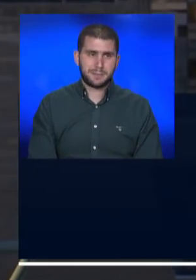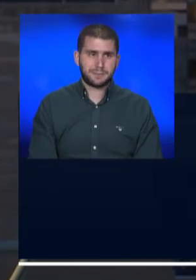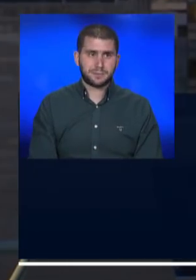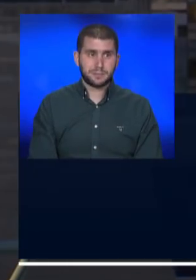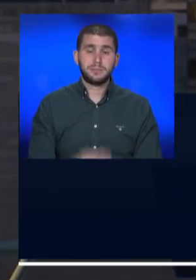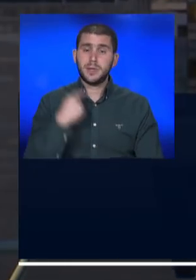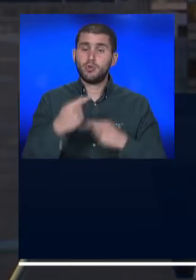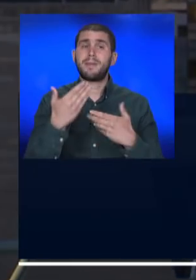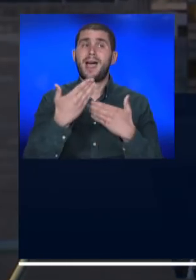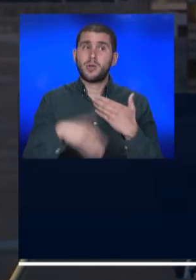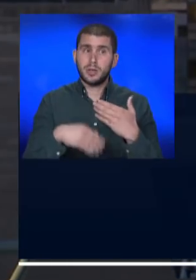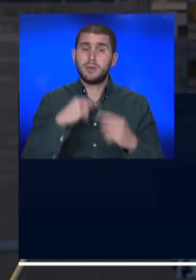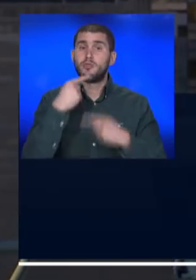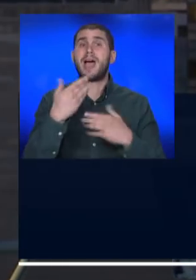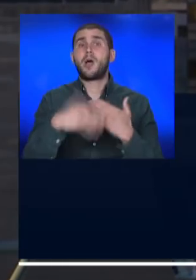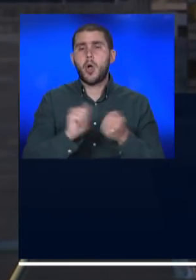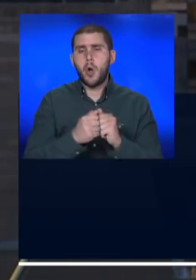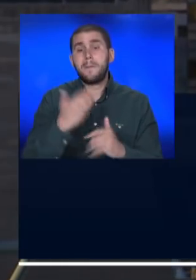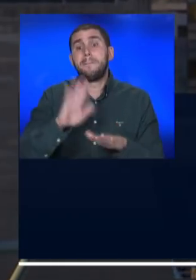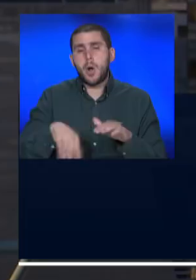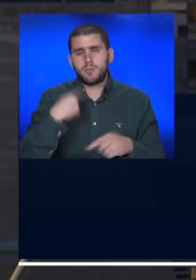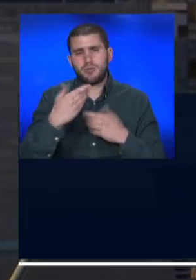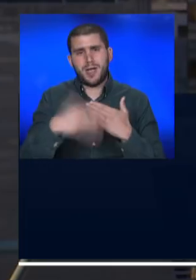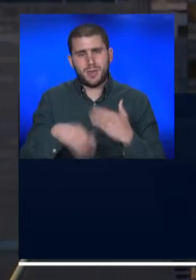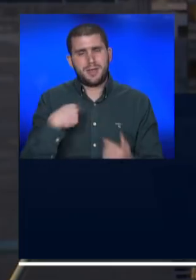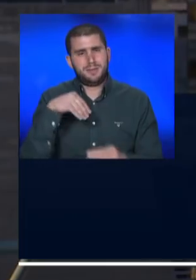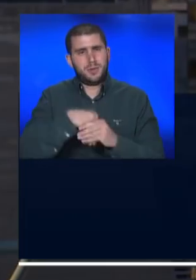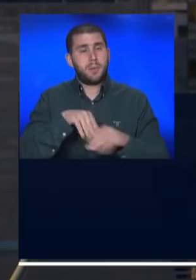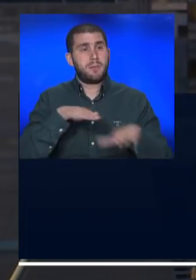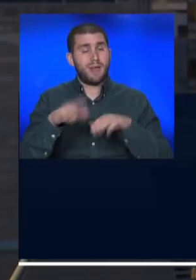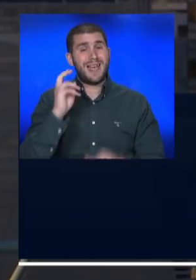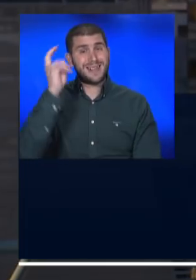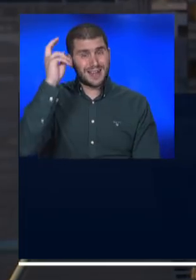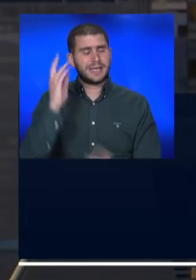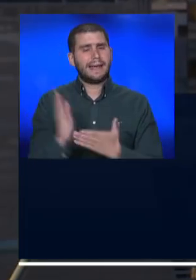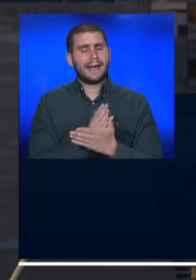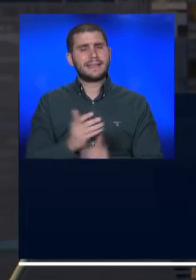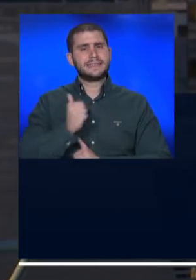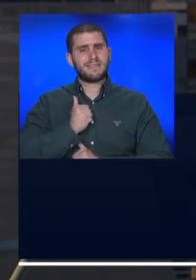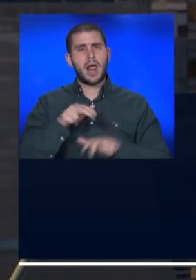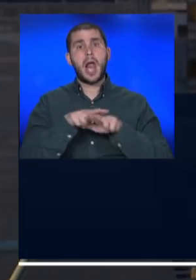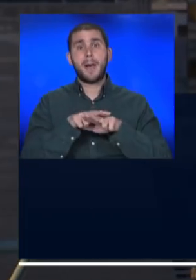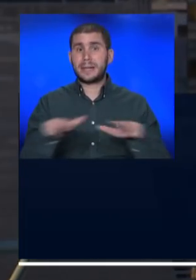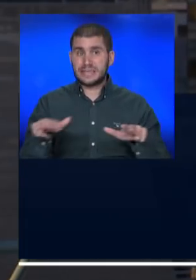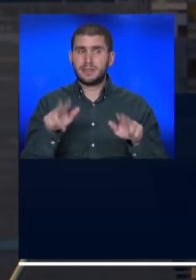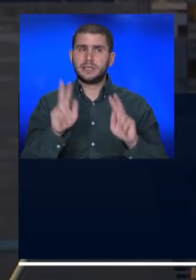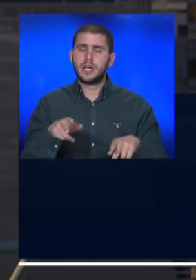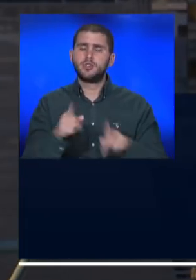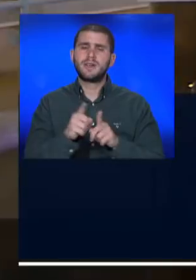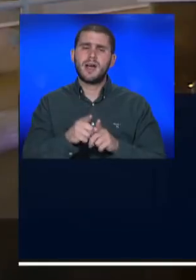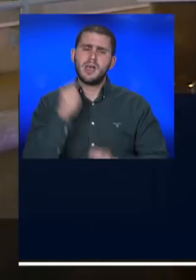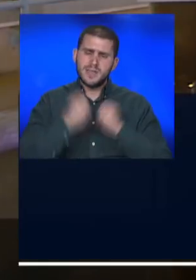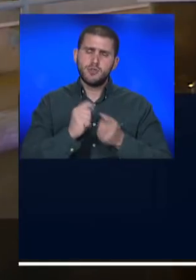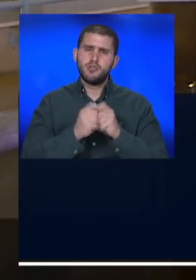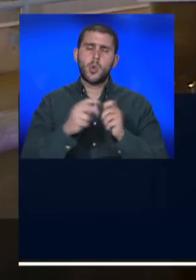בשנה האחרונה, או בפחות משנה שאנחנו נמצאים בממשלה, בני גנץ הכין את הצבא למצב שבו יש תקיפה, אנחנו שינינו את המדיניות הביטחונית. רגע,